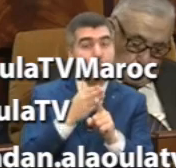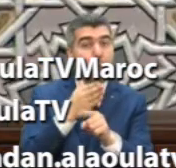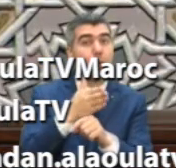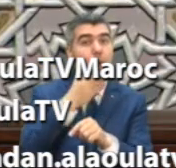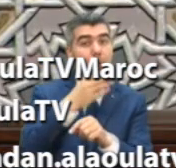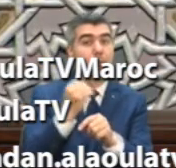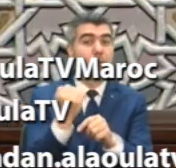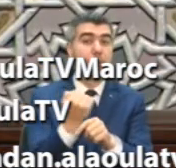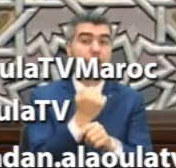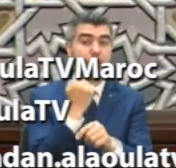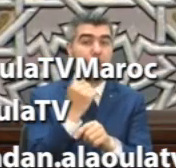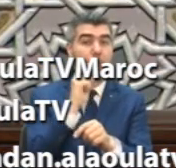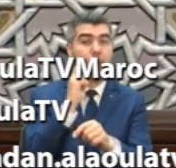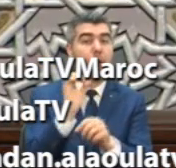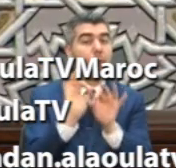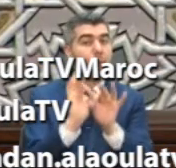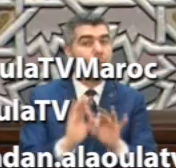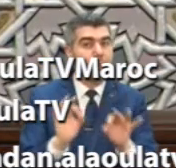التأخر.